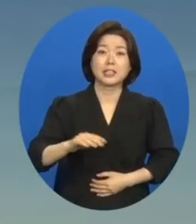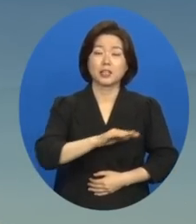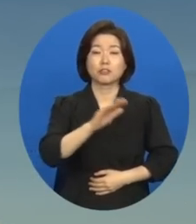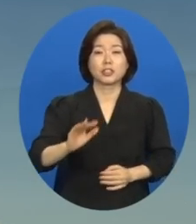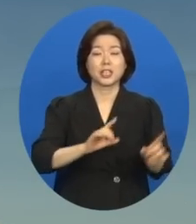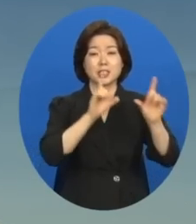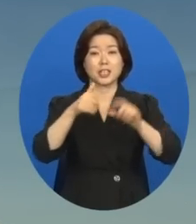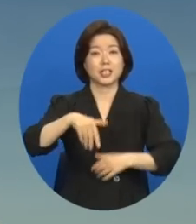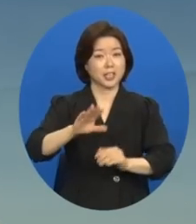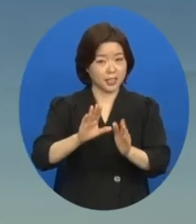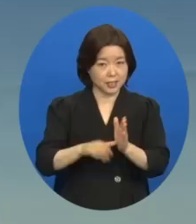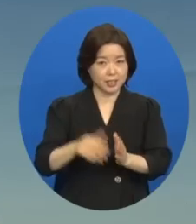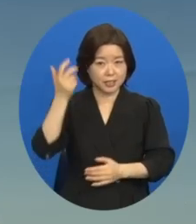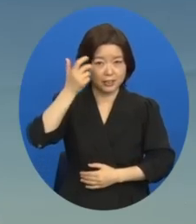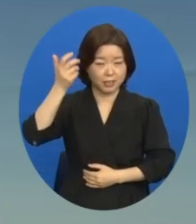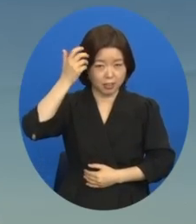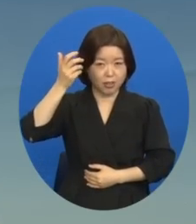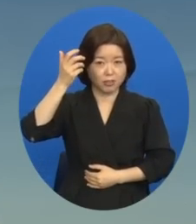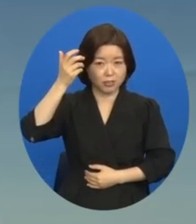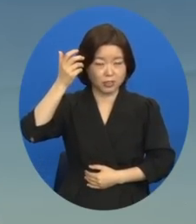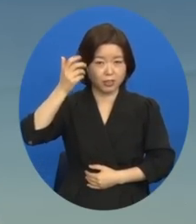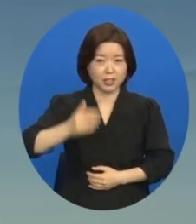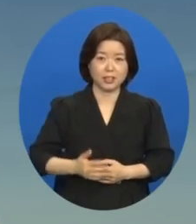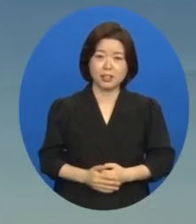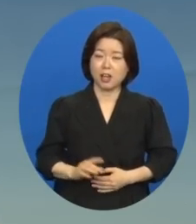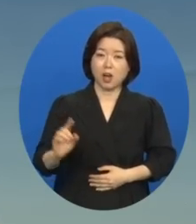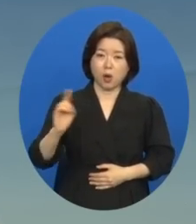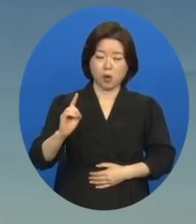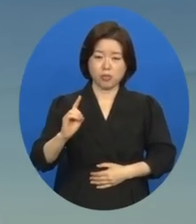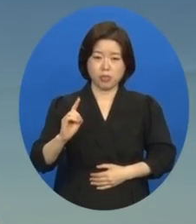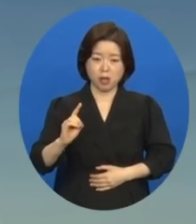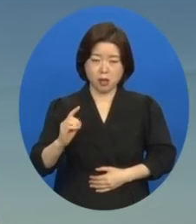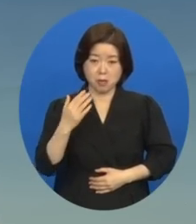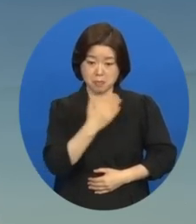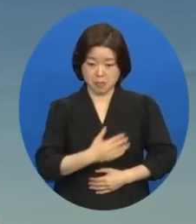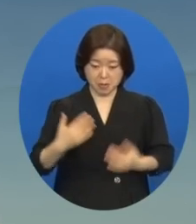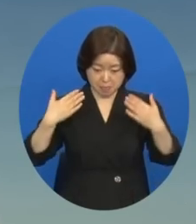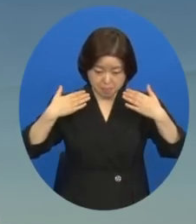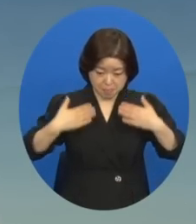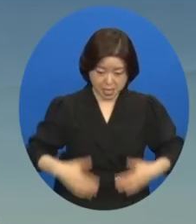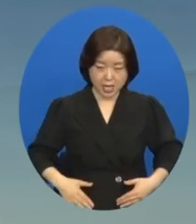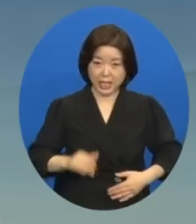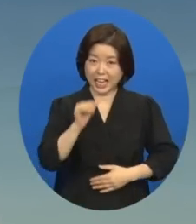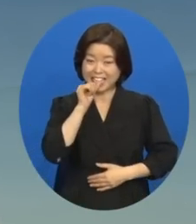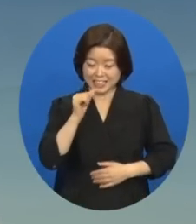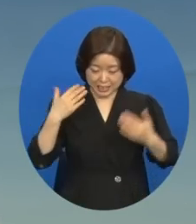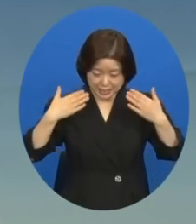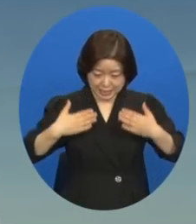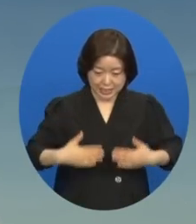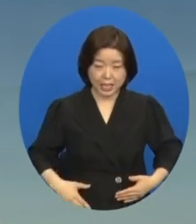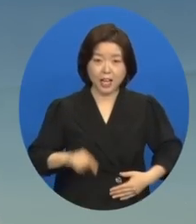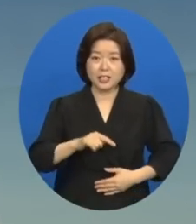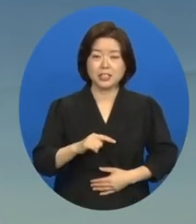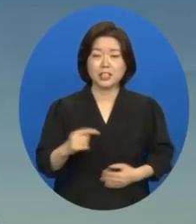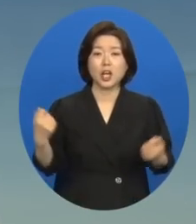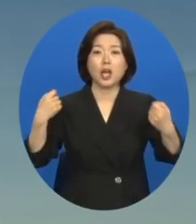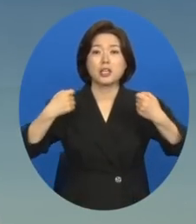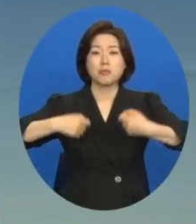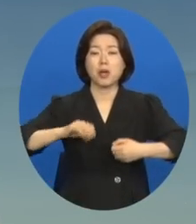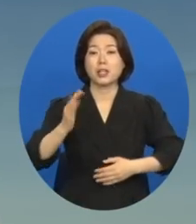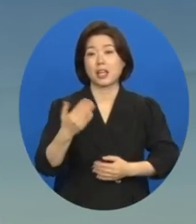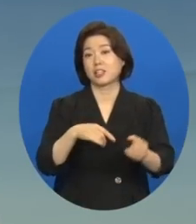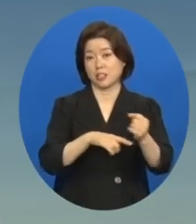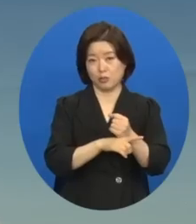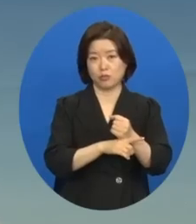살아가면서 영적인 그 무장, 하나님의 전신갑주를 취해야 되는 이유입니다.